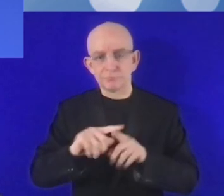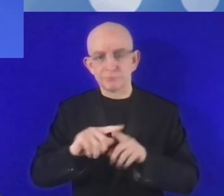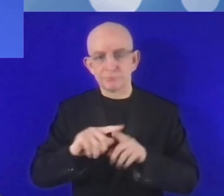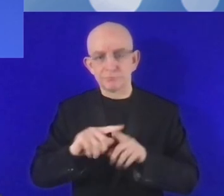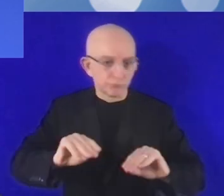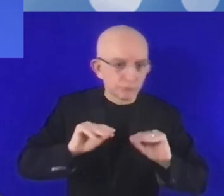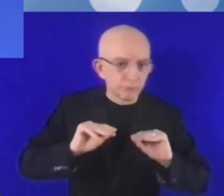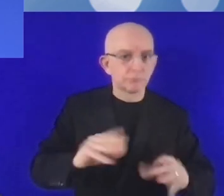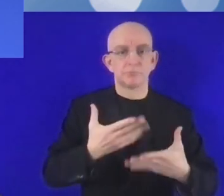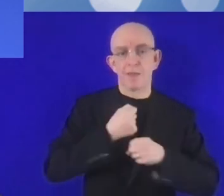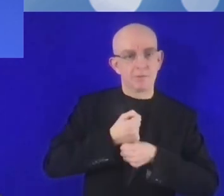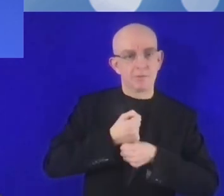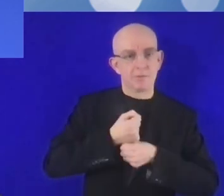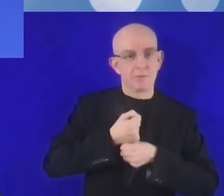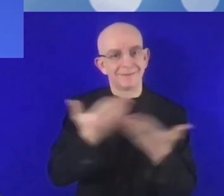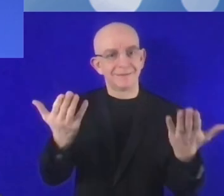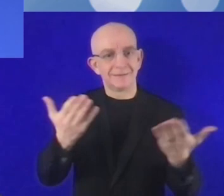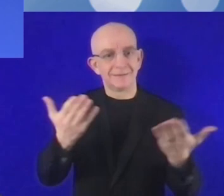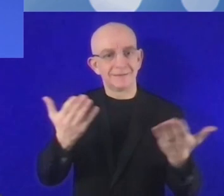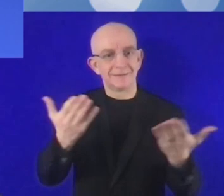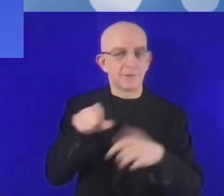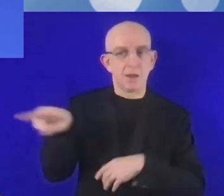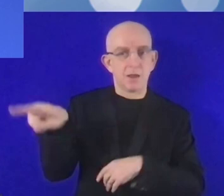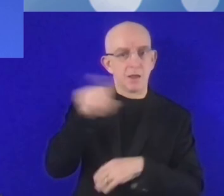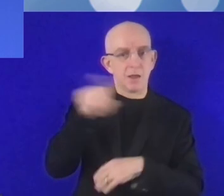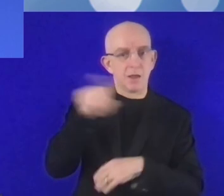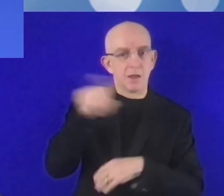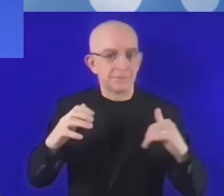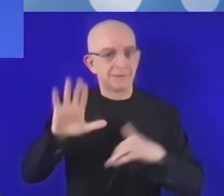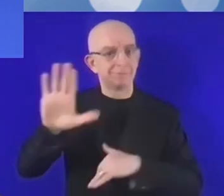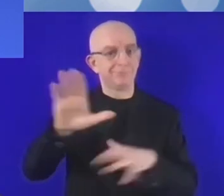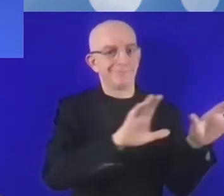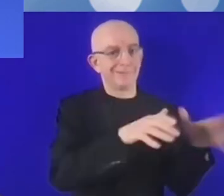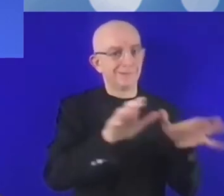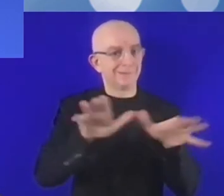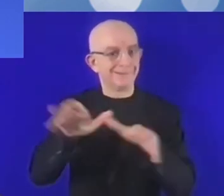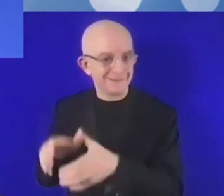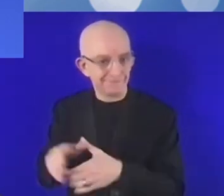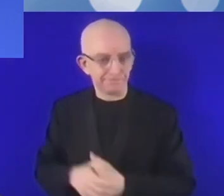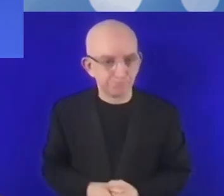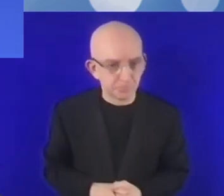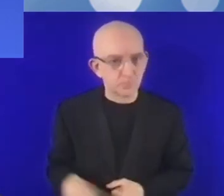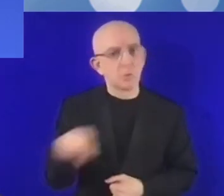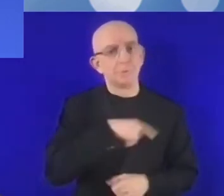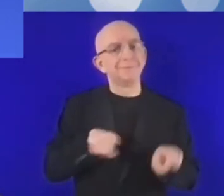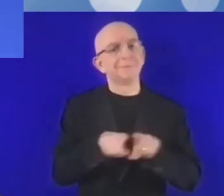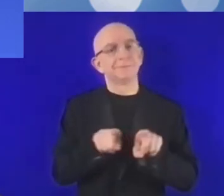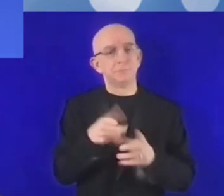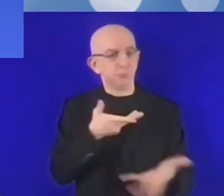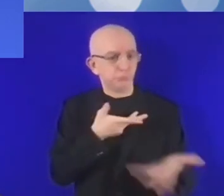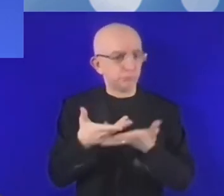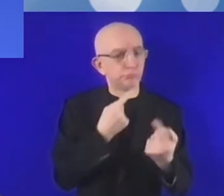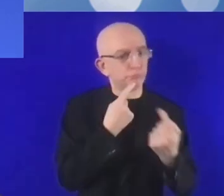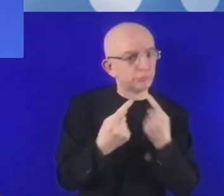式。国家之间的合作也是非常重要的。我们有机会各个国家的部